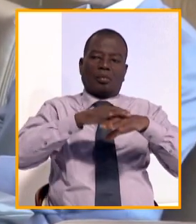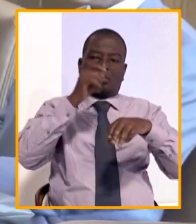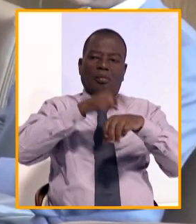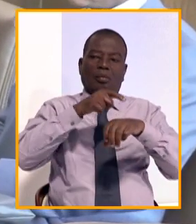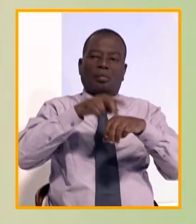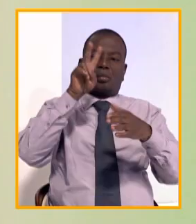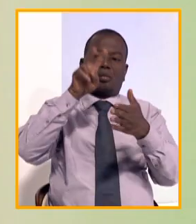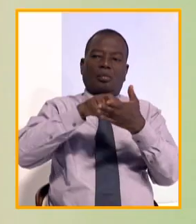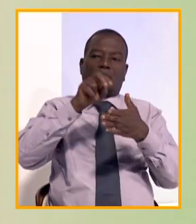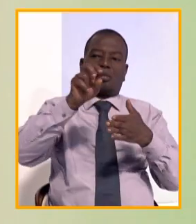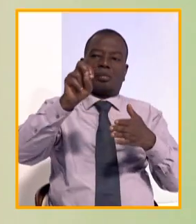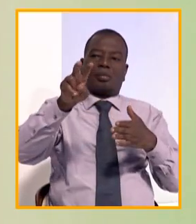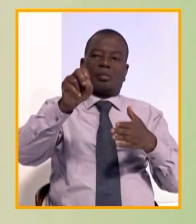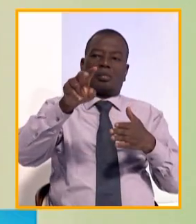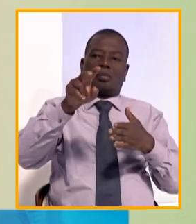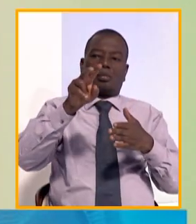période